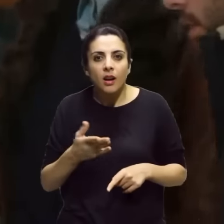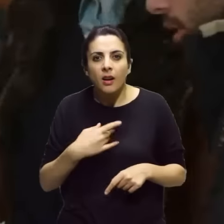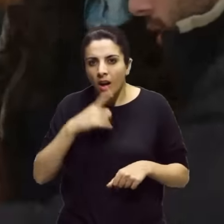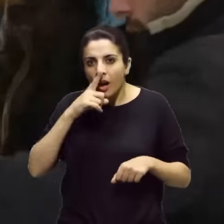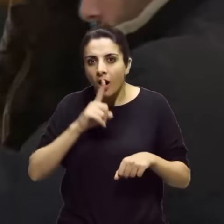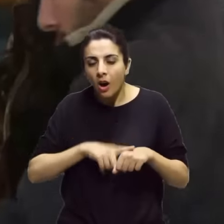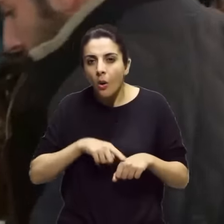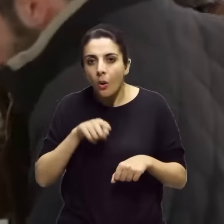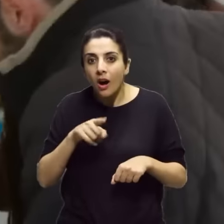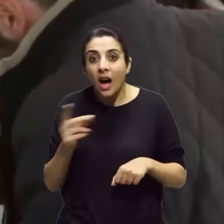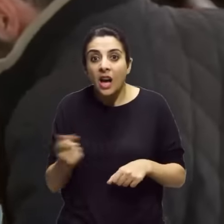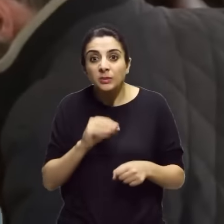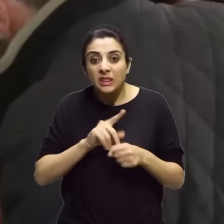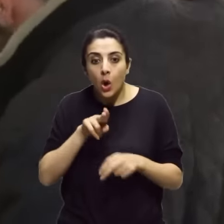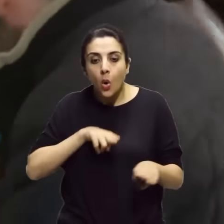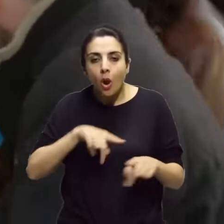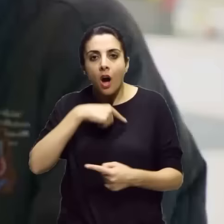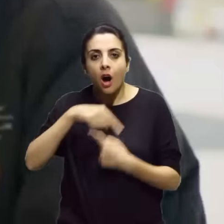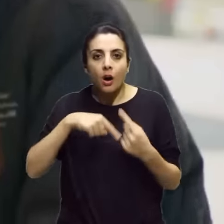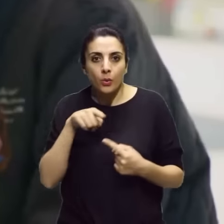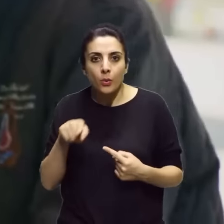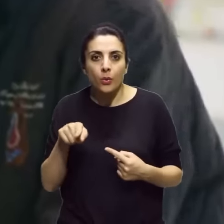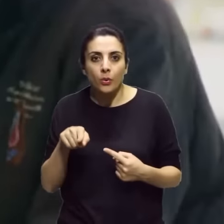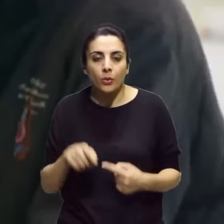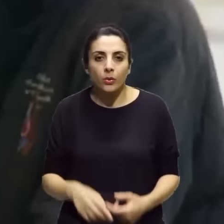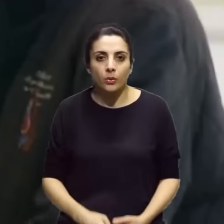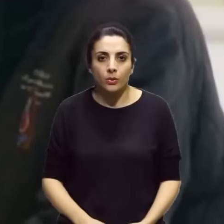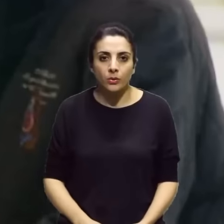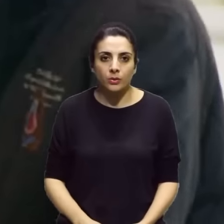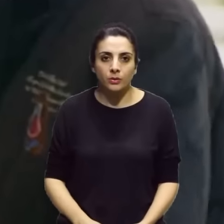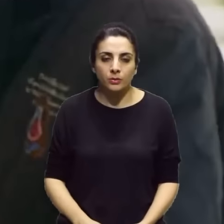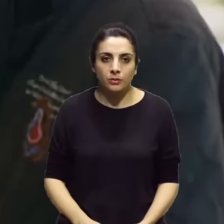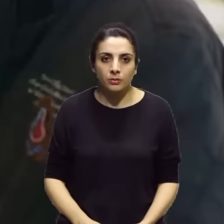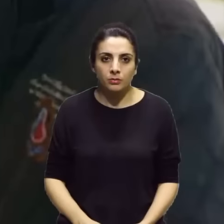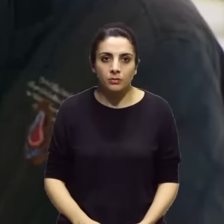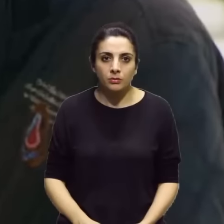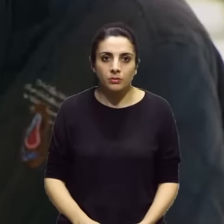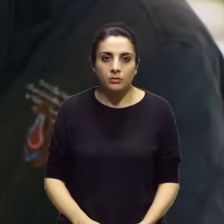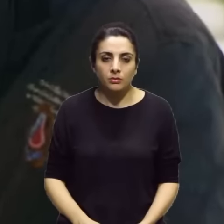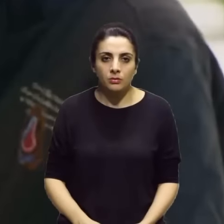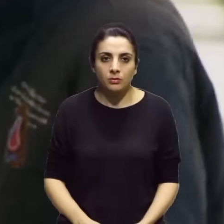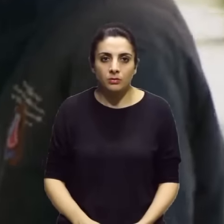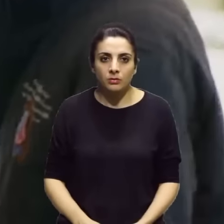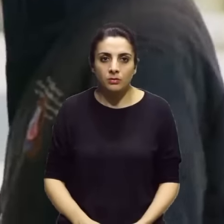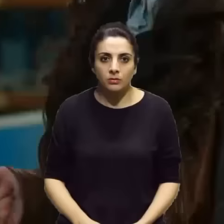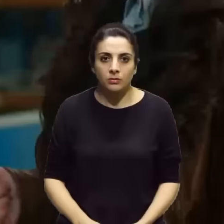Eminim kaçmak için bir yol aramıştır. Çantaya göz attılar. Tolga huzursuz düşünüyor.